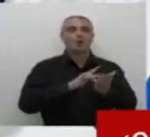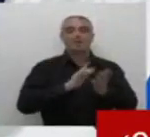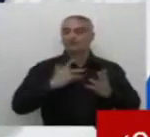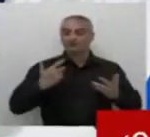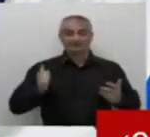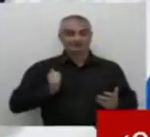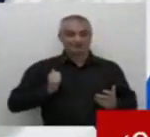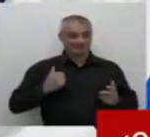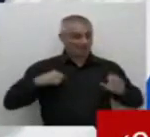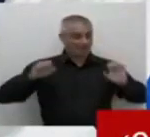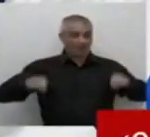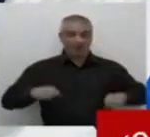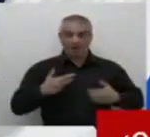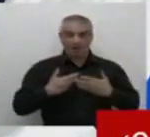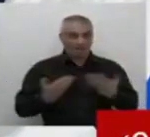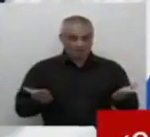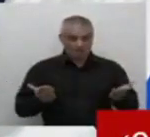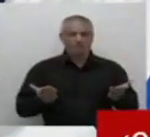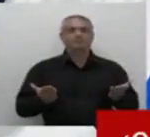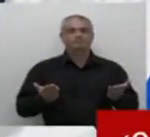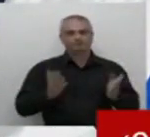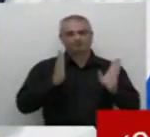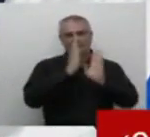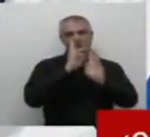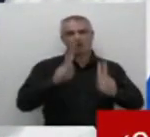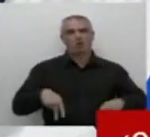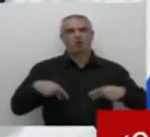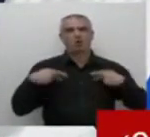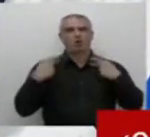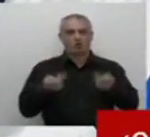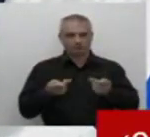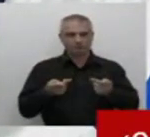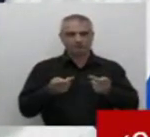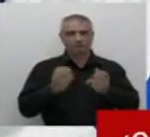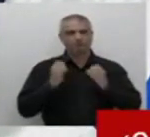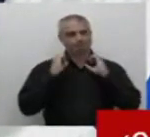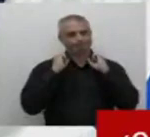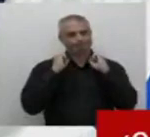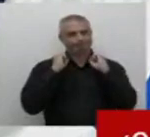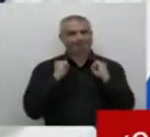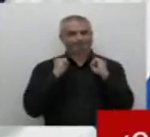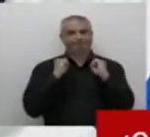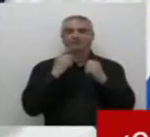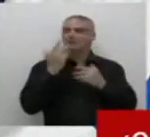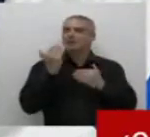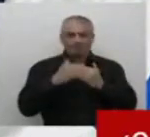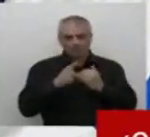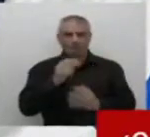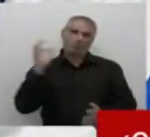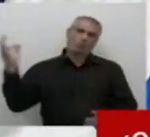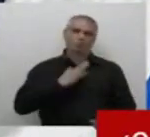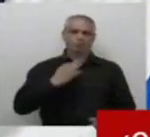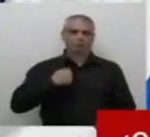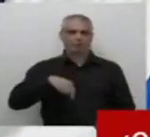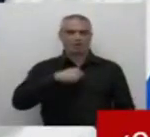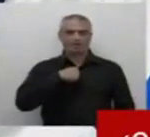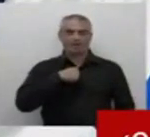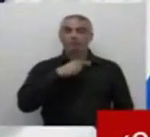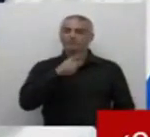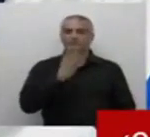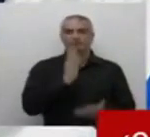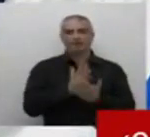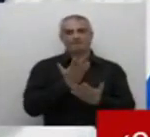اثبتت انه في اي مكان لا توجد لاسرائيل سيطره كامله سوف يعود الارهاب ويتمركز ثم